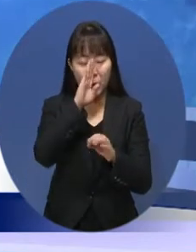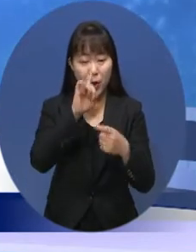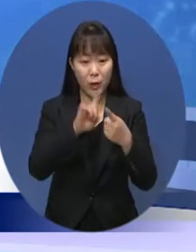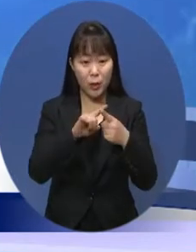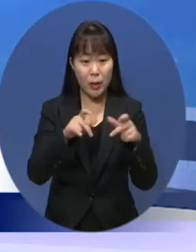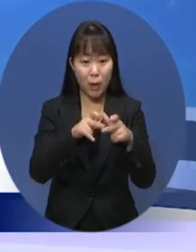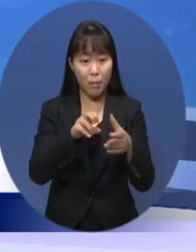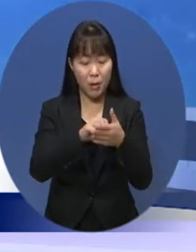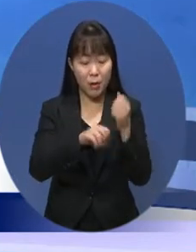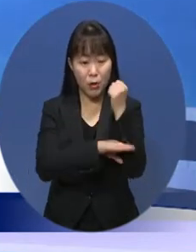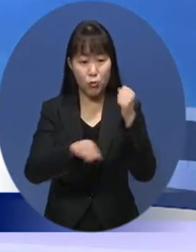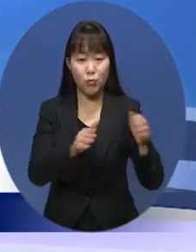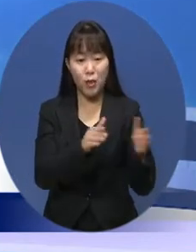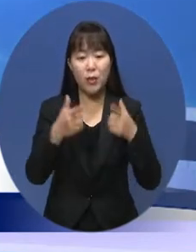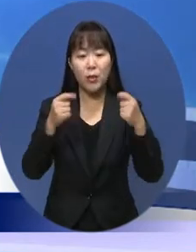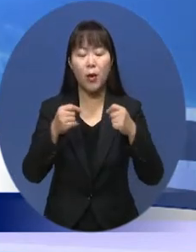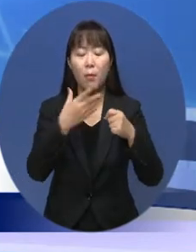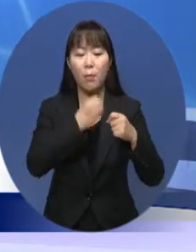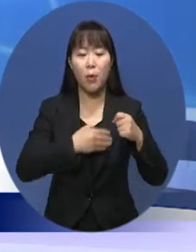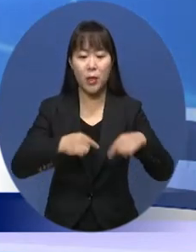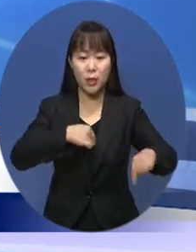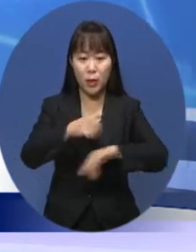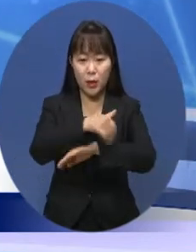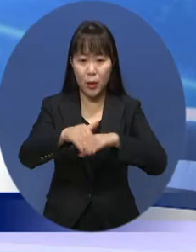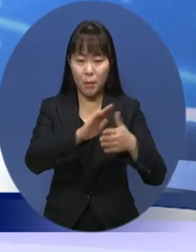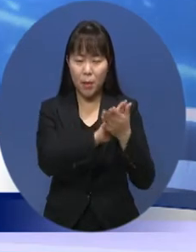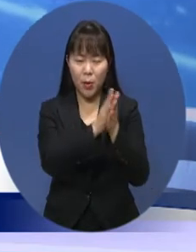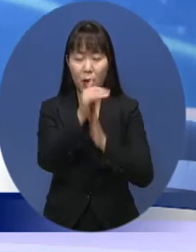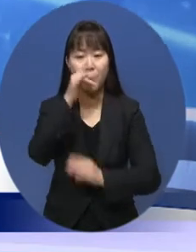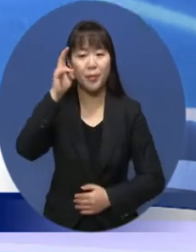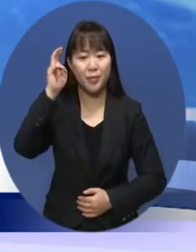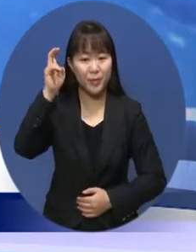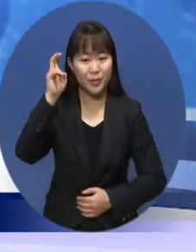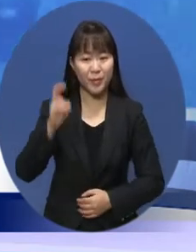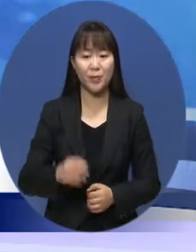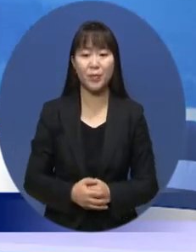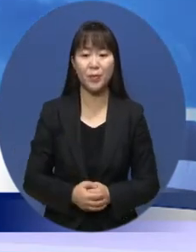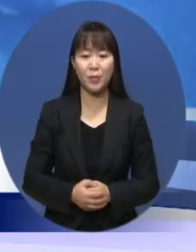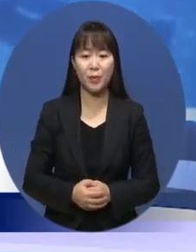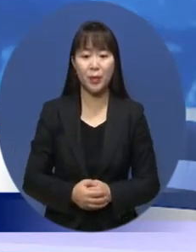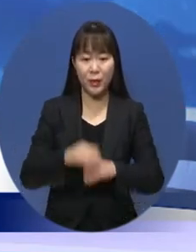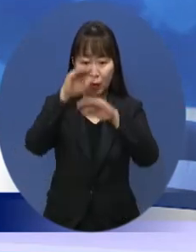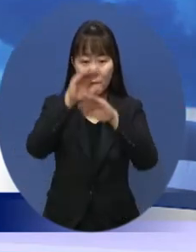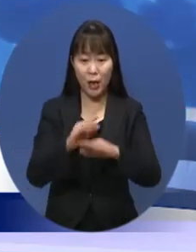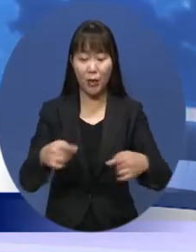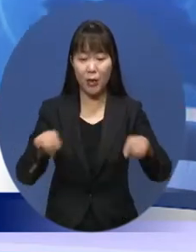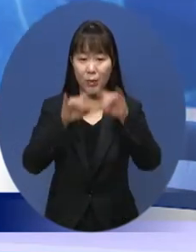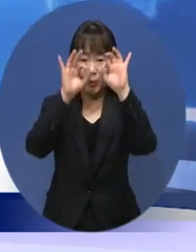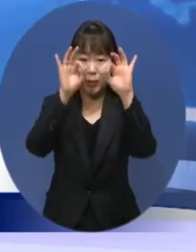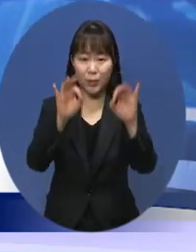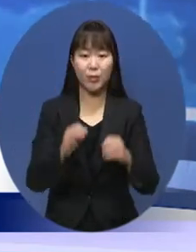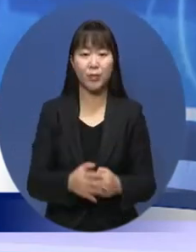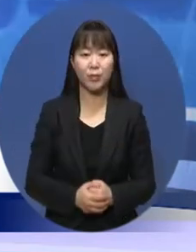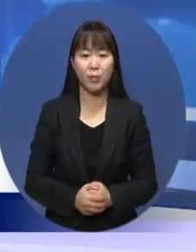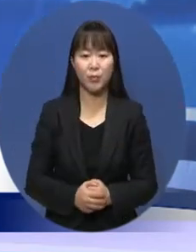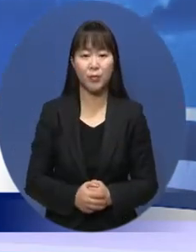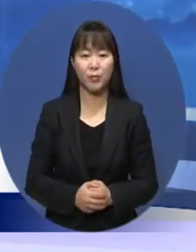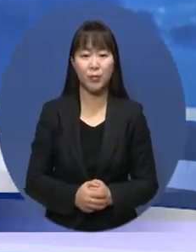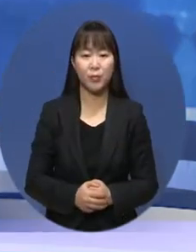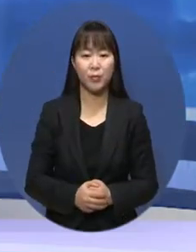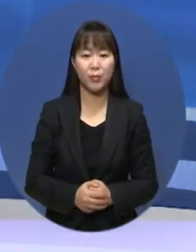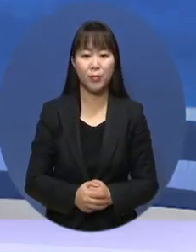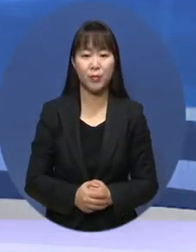마련하는 등 복지 정책의 여러 변화가 있을 예정인데요 자세한 내용 정두리 기자가 살펴봤습니다